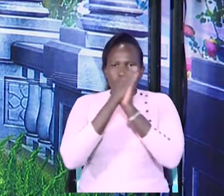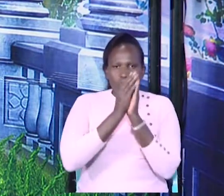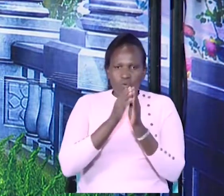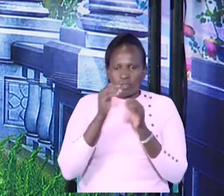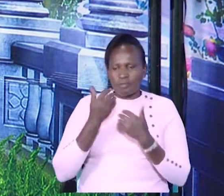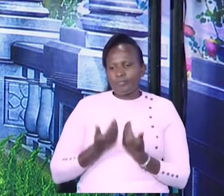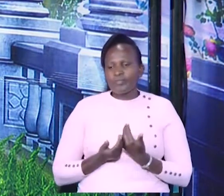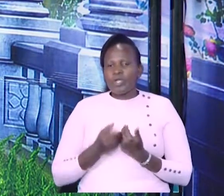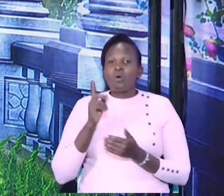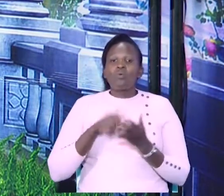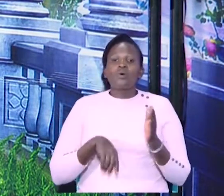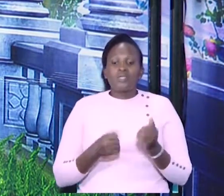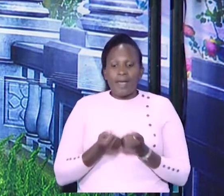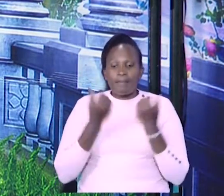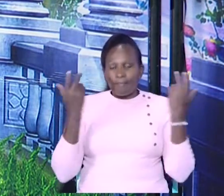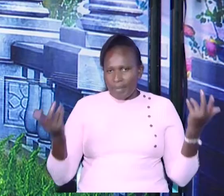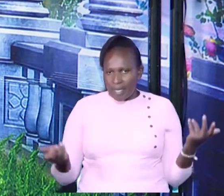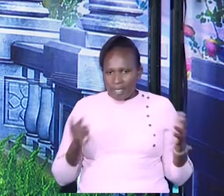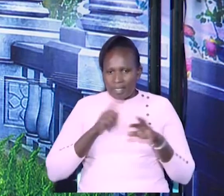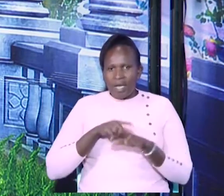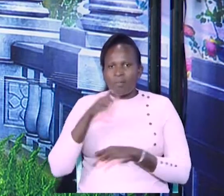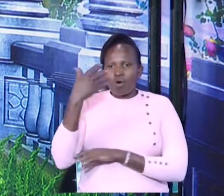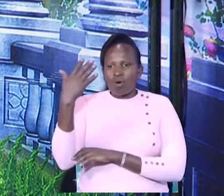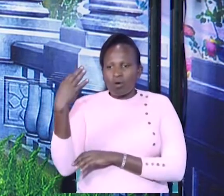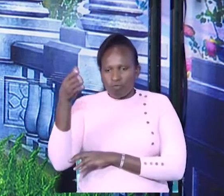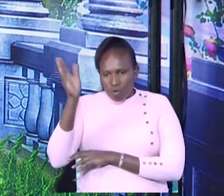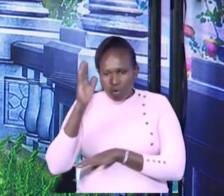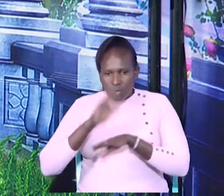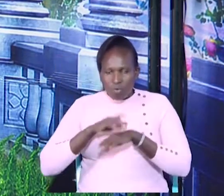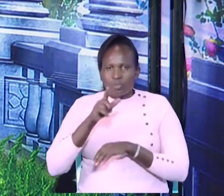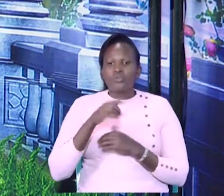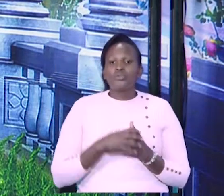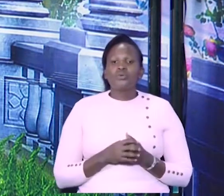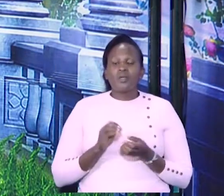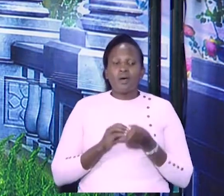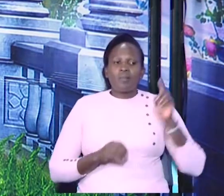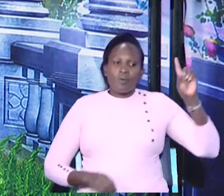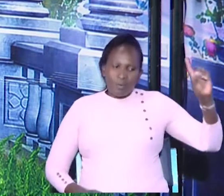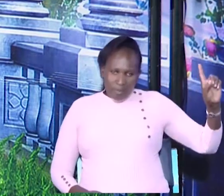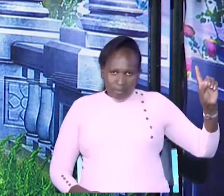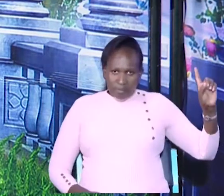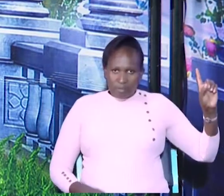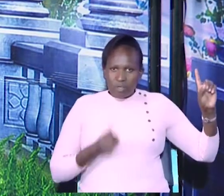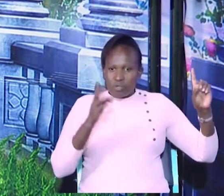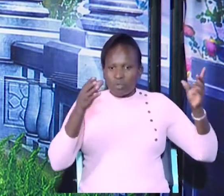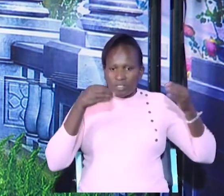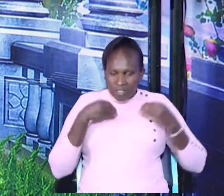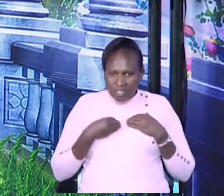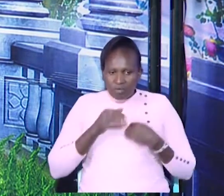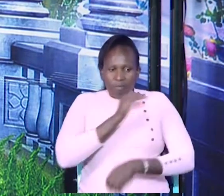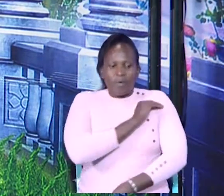Ezekiel, nini inafanyika? Wakati mkono wa Mungu uko juu yako. Number one, you